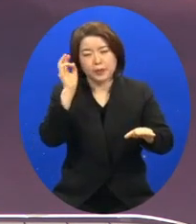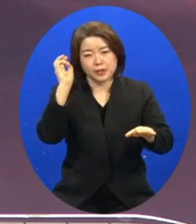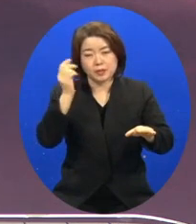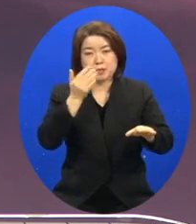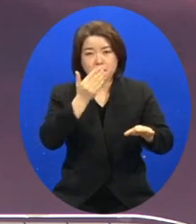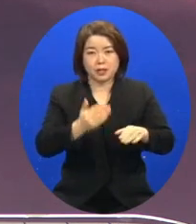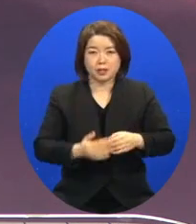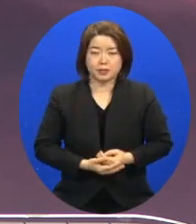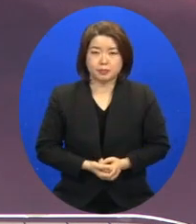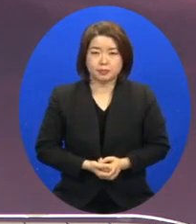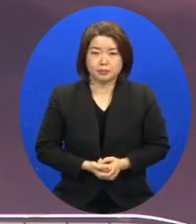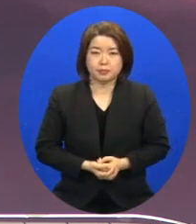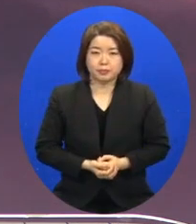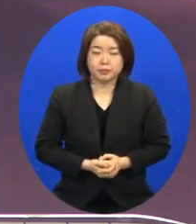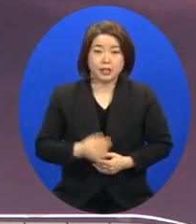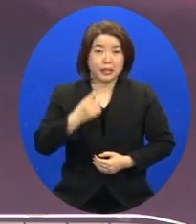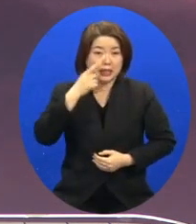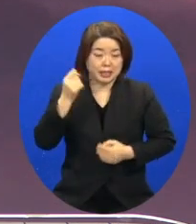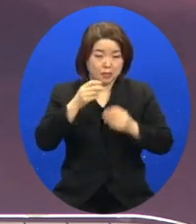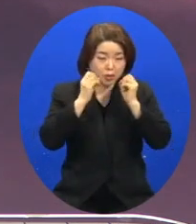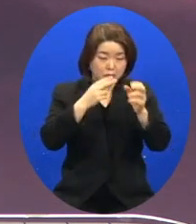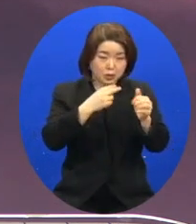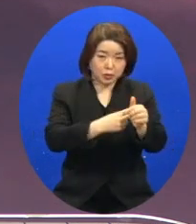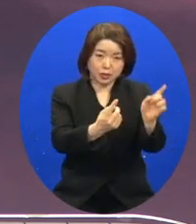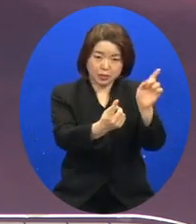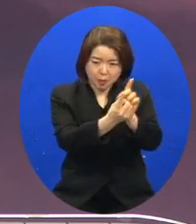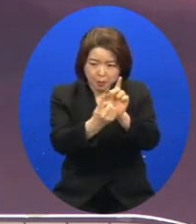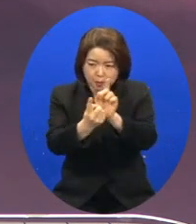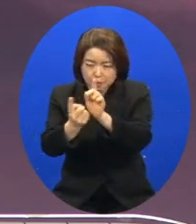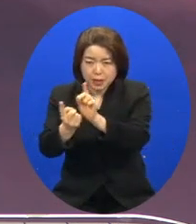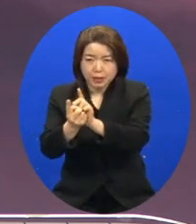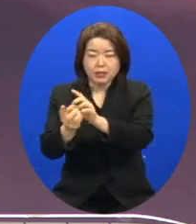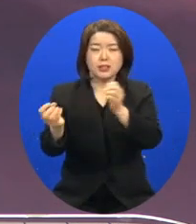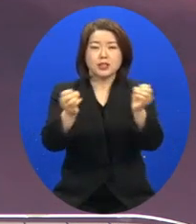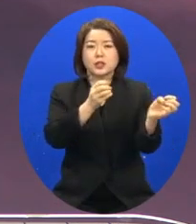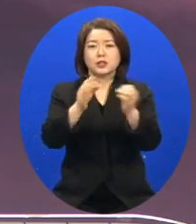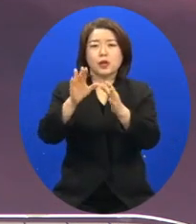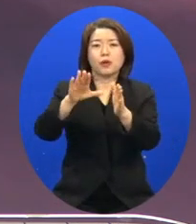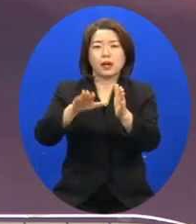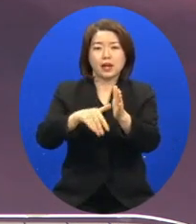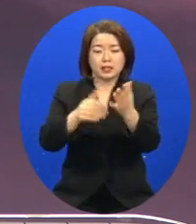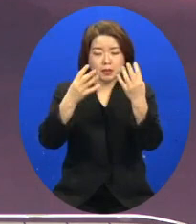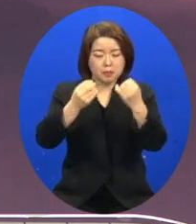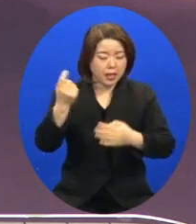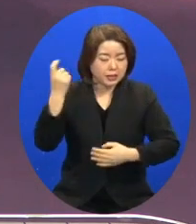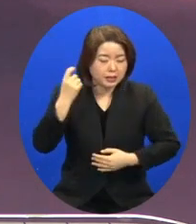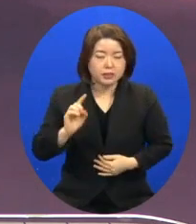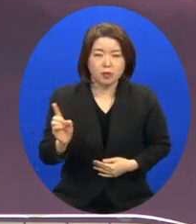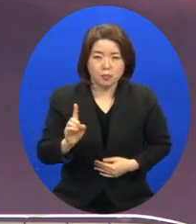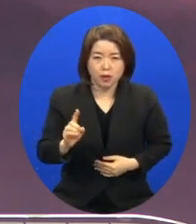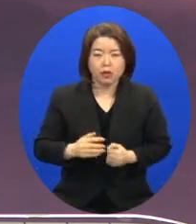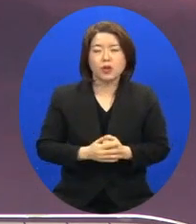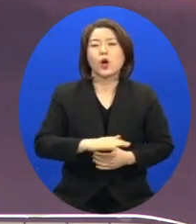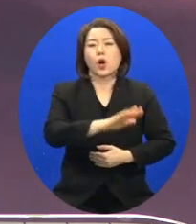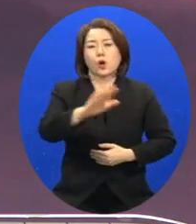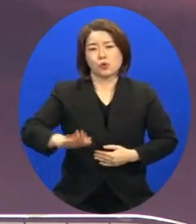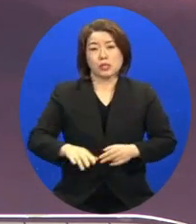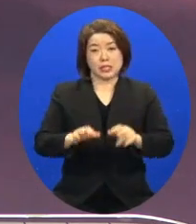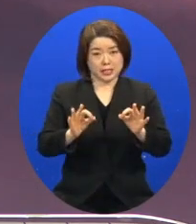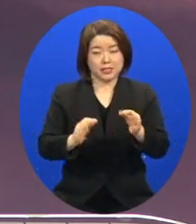생각이 듭니다. 일본 선교사님들을 만나서 이야기를 나눌 때 가장 많이 들었던 말이 우리가 이제는 하나가